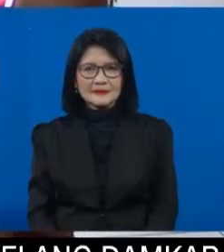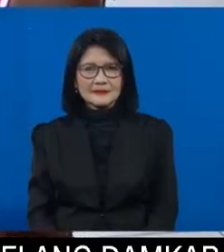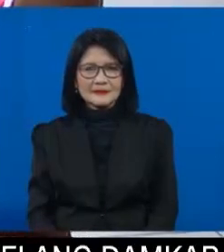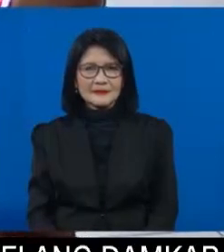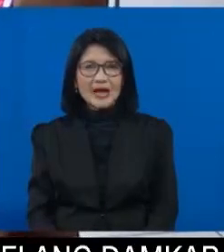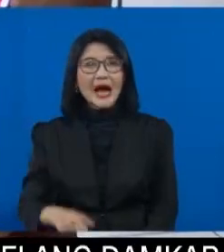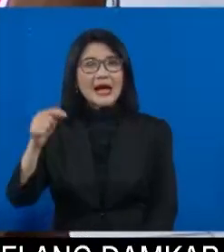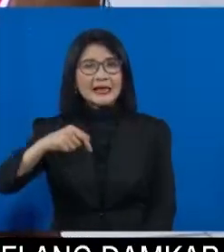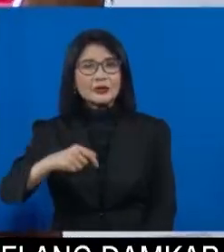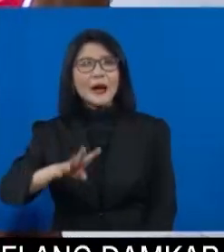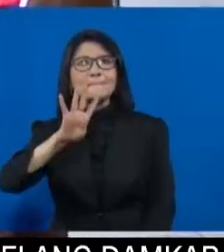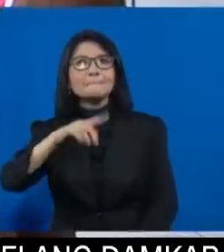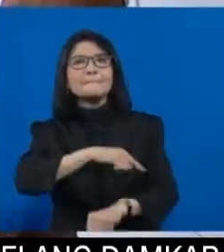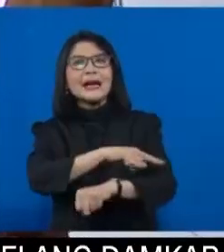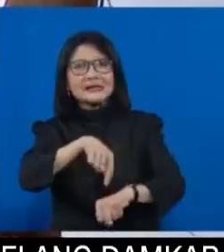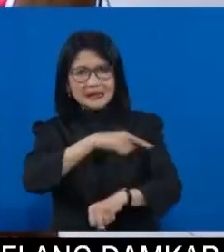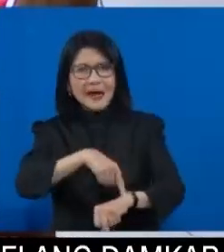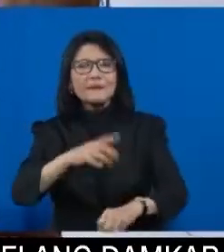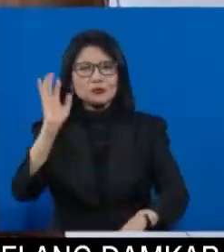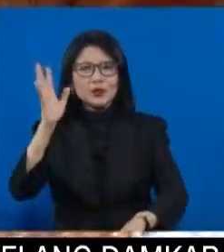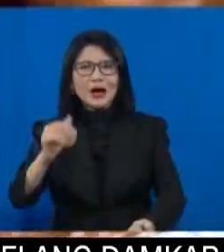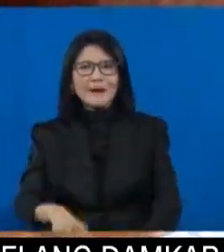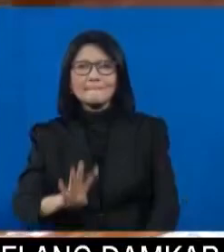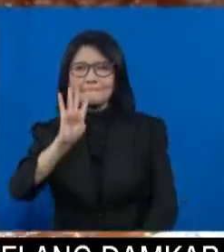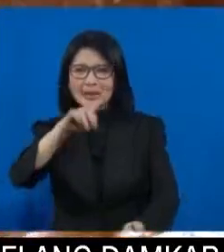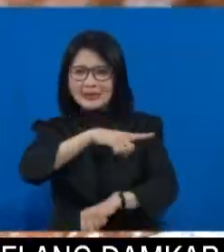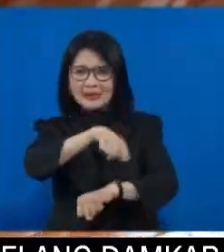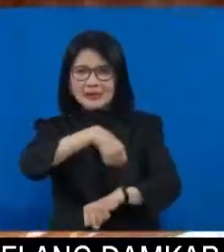Dan ini udah 4 jam ya Pak? Udah 4 jam. Tadi kita.